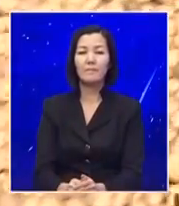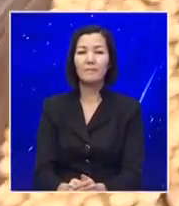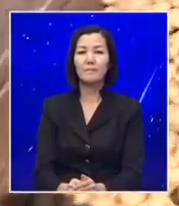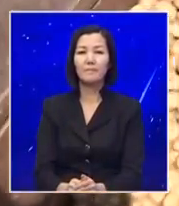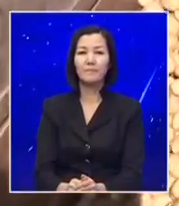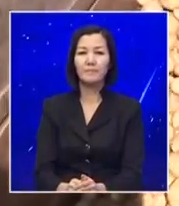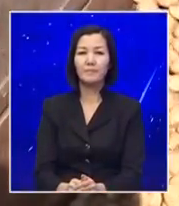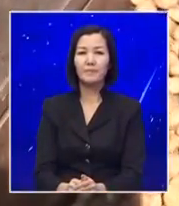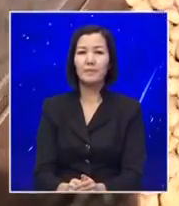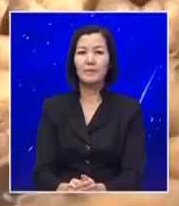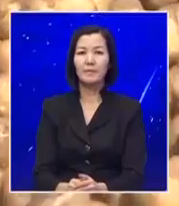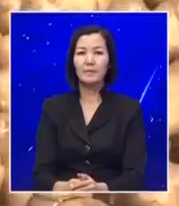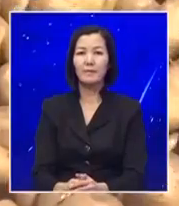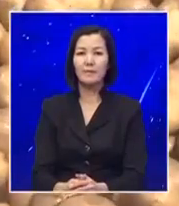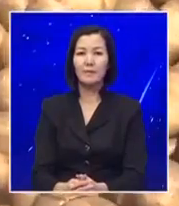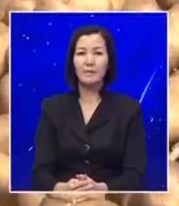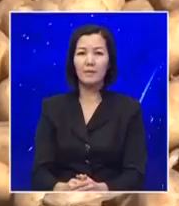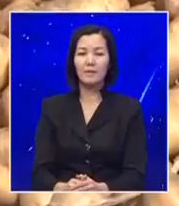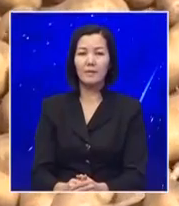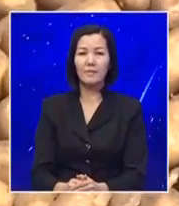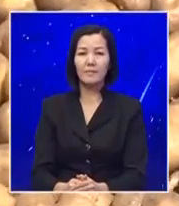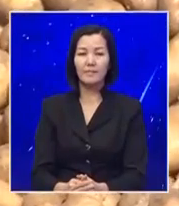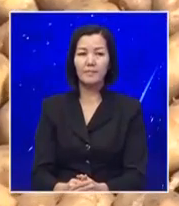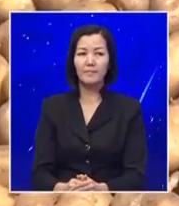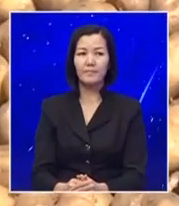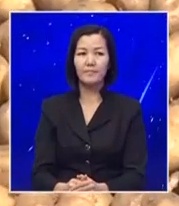Нұржан Мұқанов, Жетісу арнасы, Ескелді ауданынан.